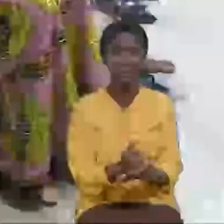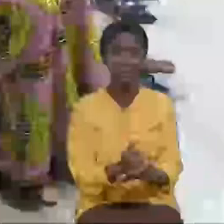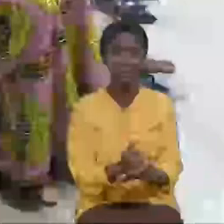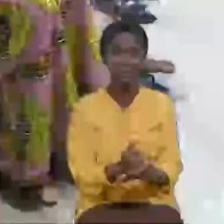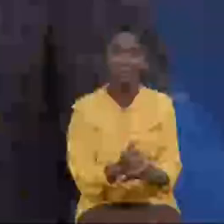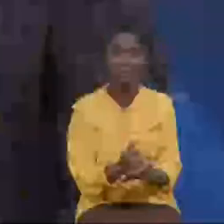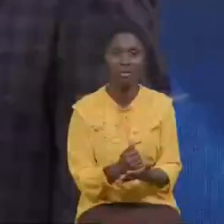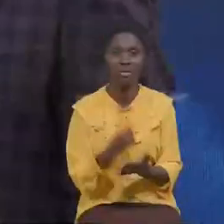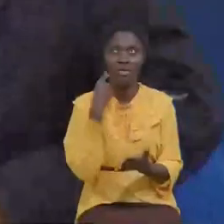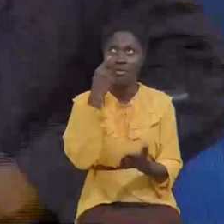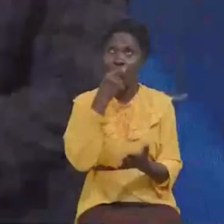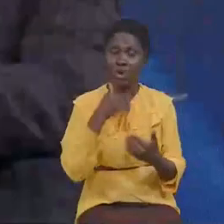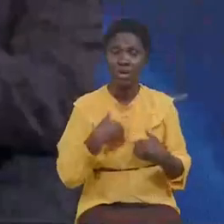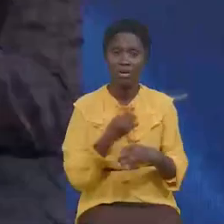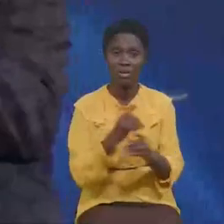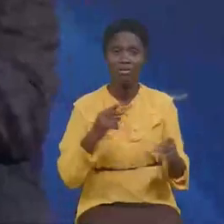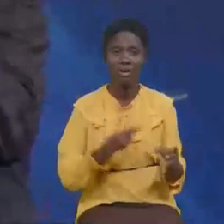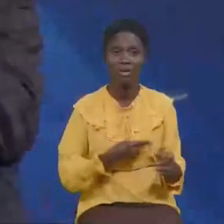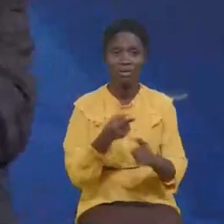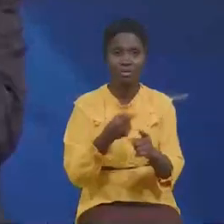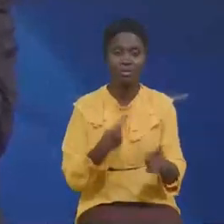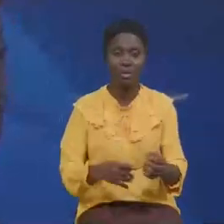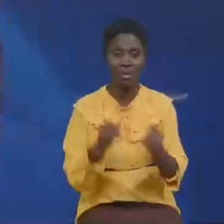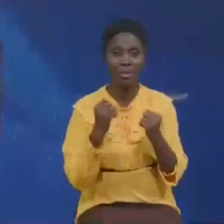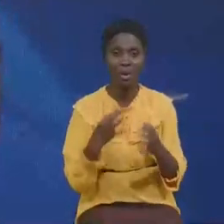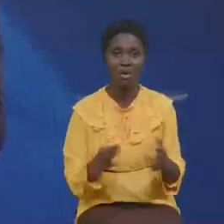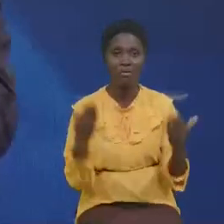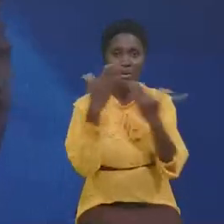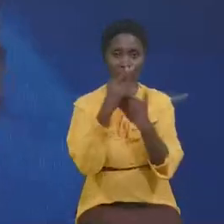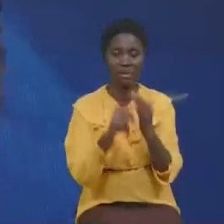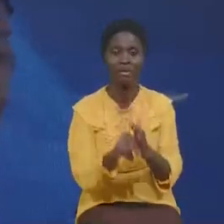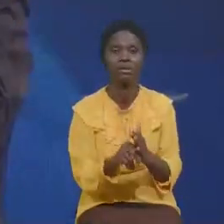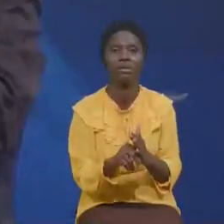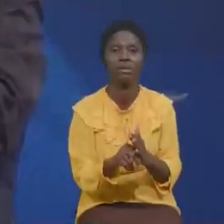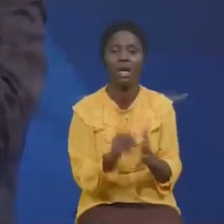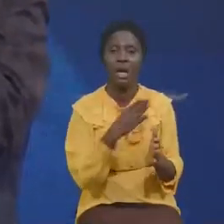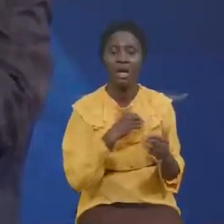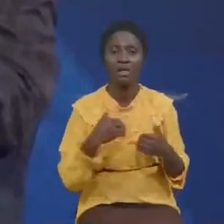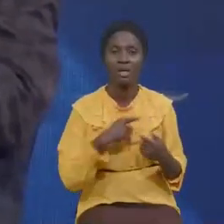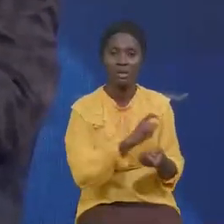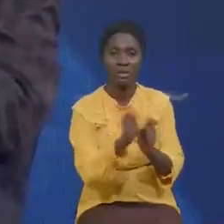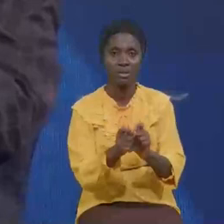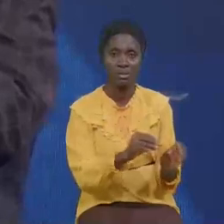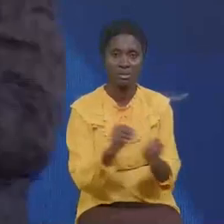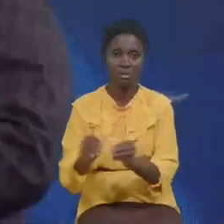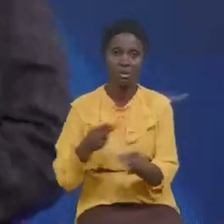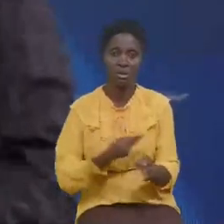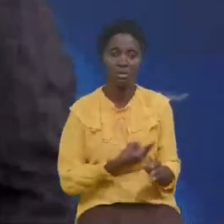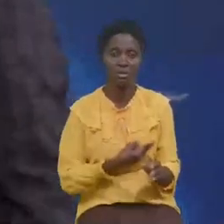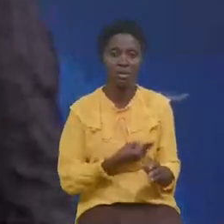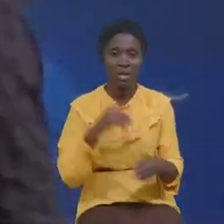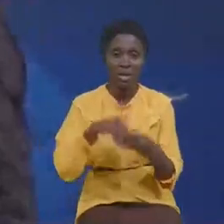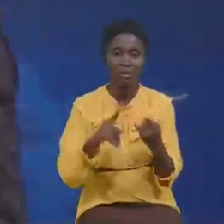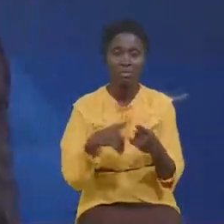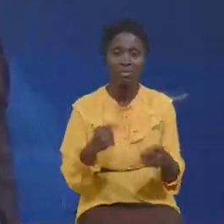Et c'est dit qu'il nous a délivrés de la puissance des ténèbres et nous a